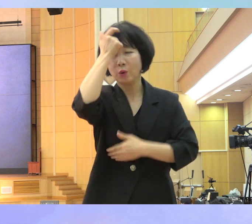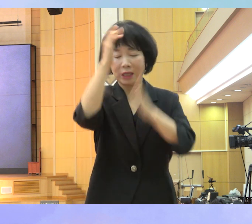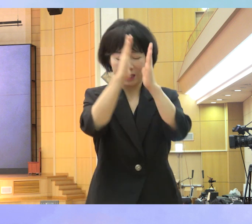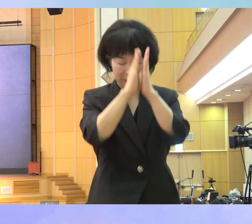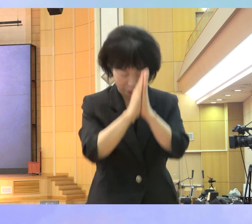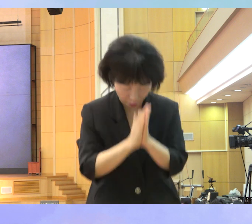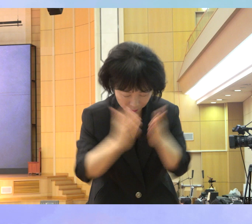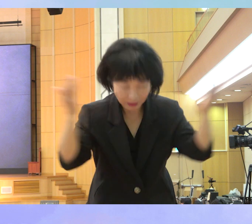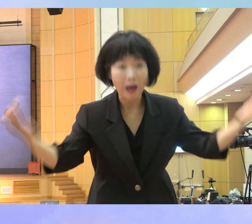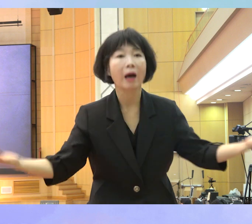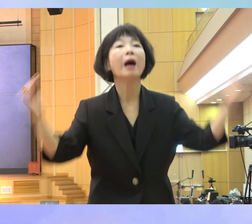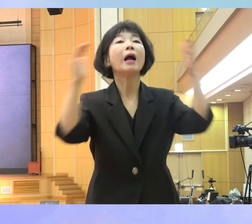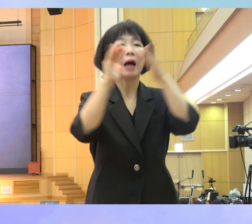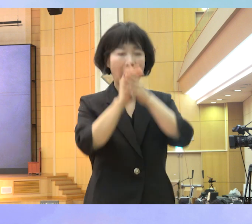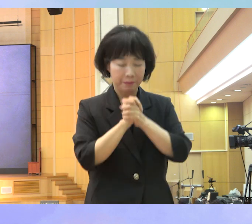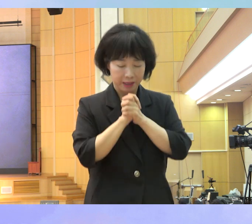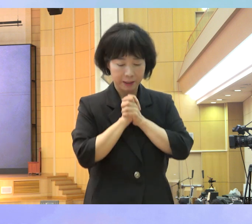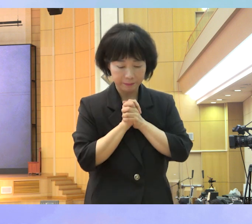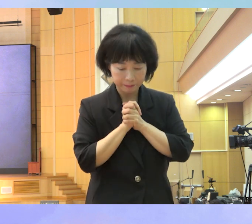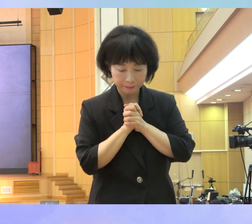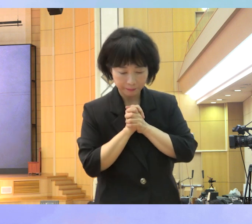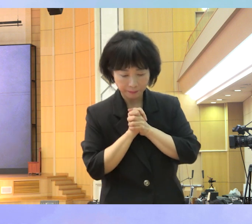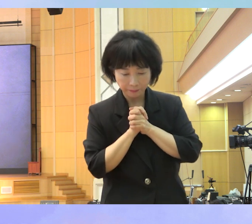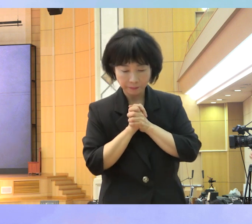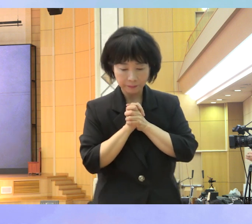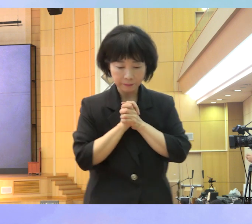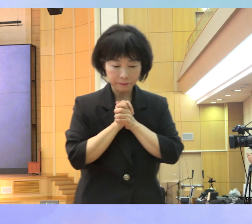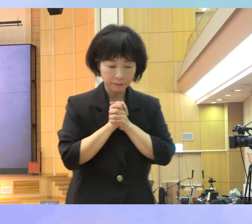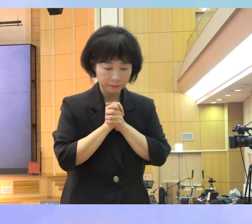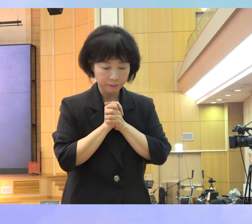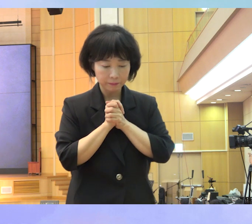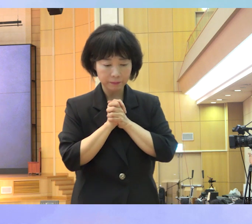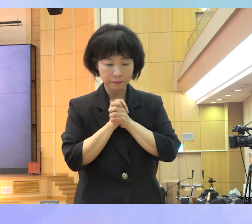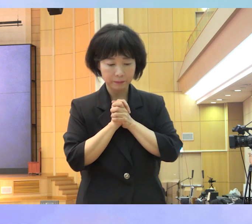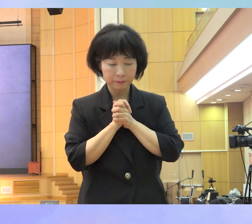기도드려 싸움나이다. 아멘.